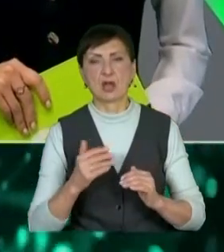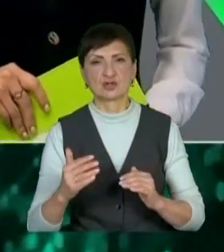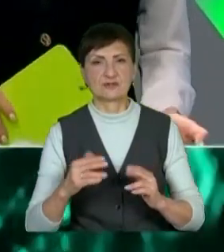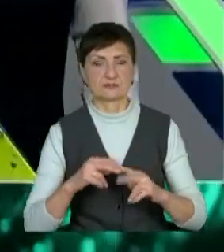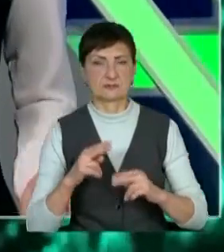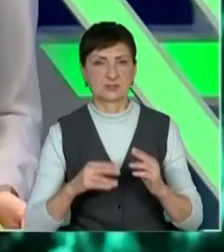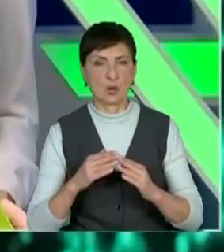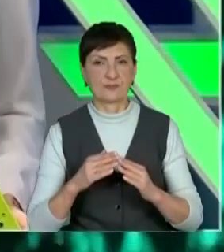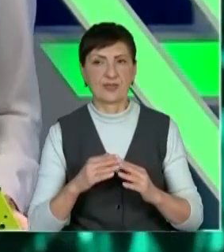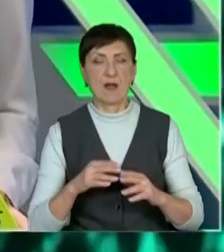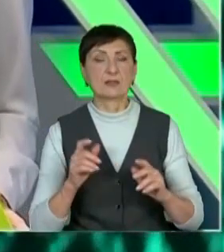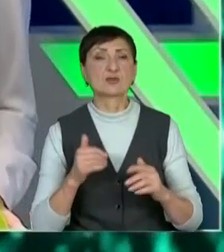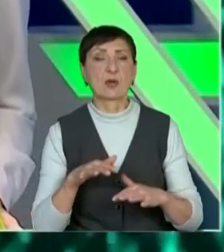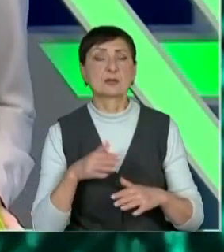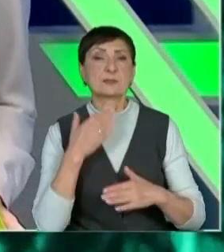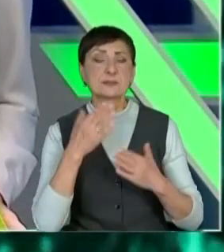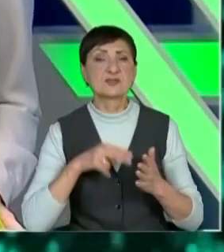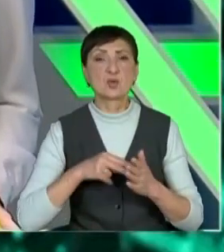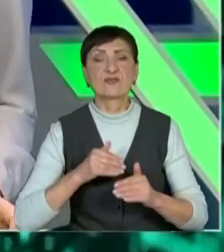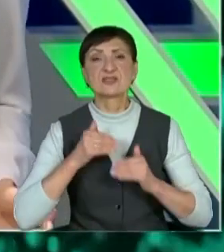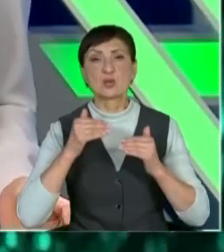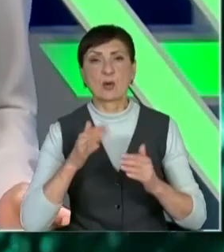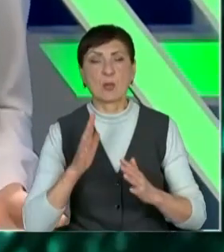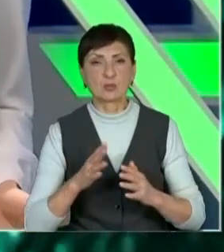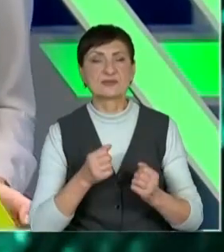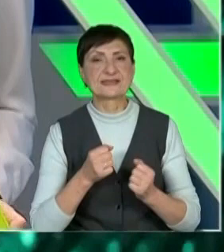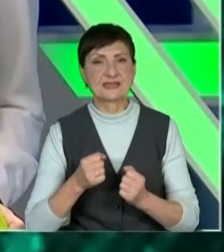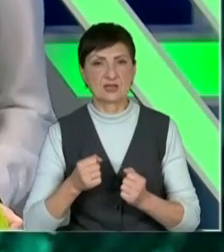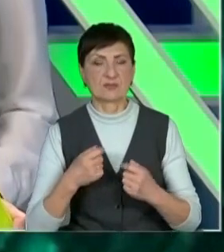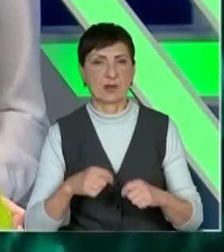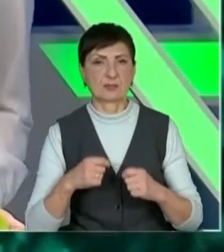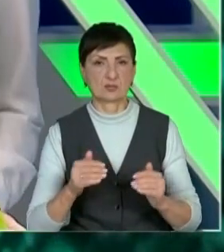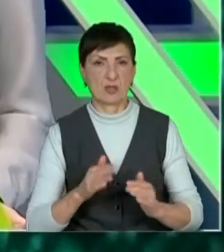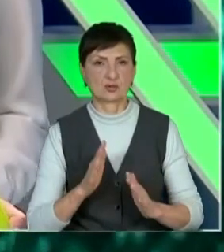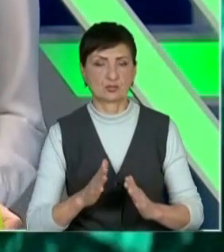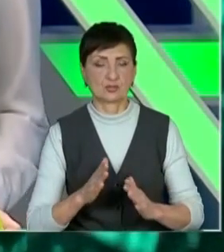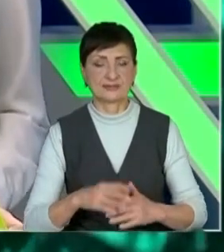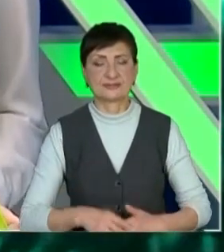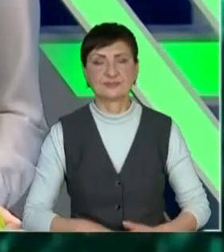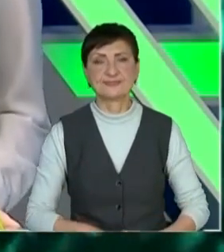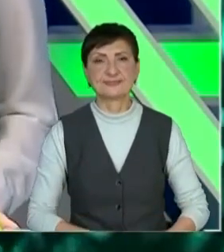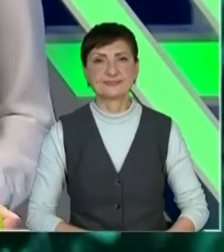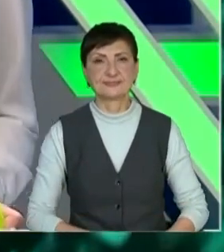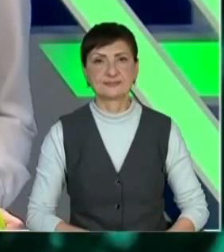жилья. Ограниченный спрос и высокие цены, вероятно, будут сдерживать рынок. У меня на этом все. Диас, тебе